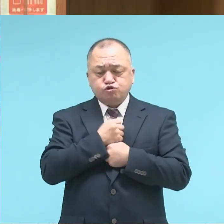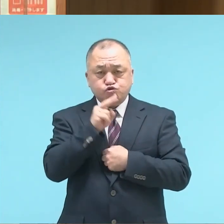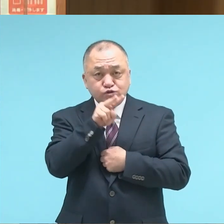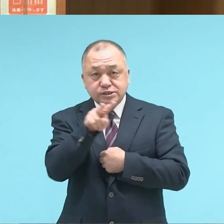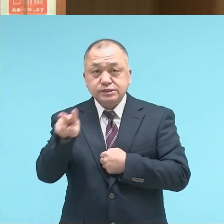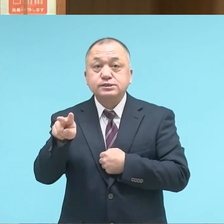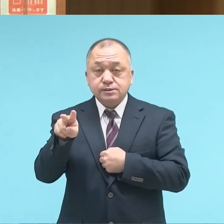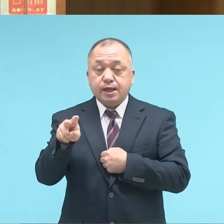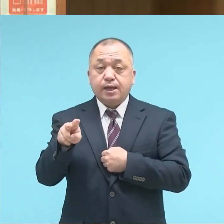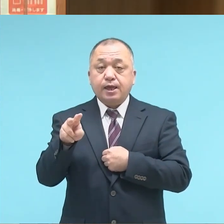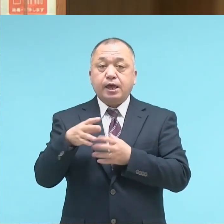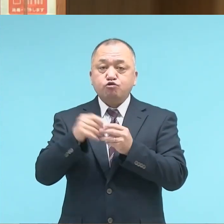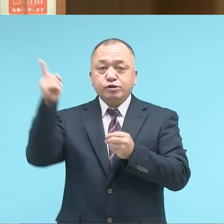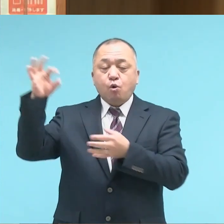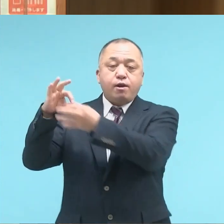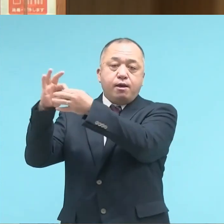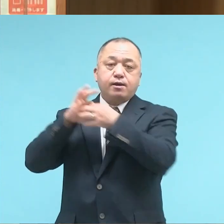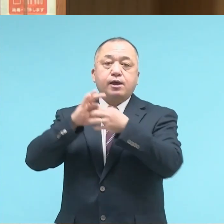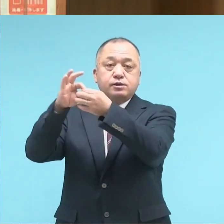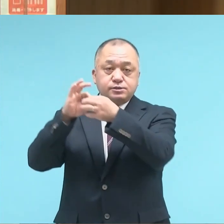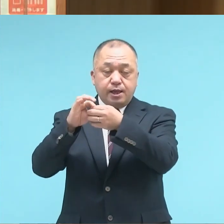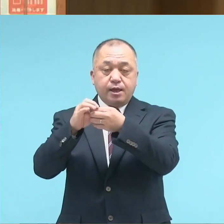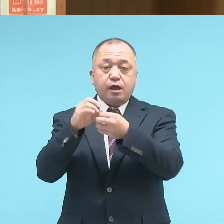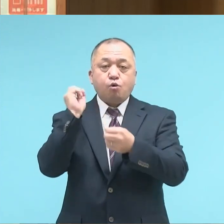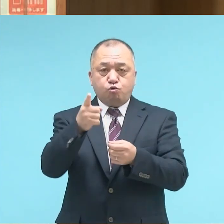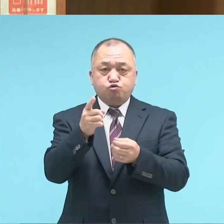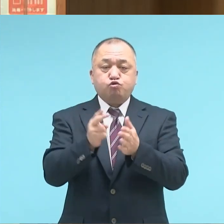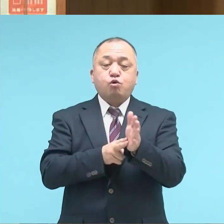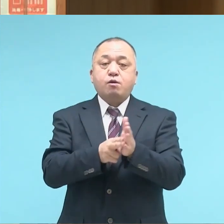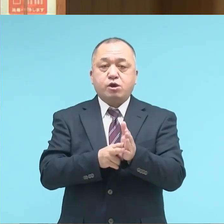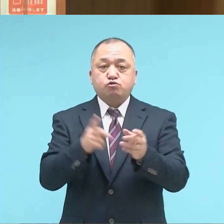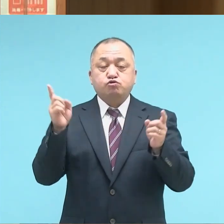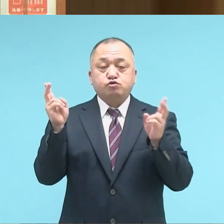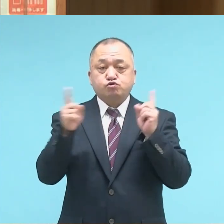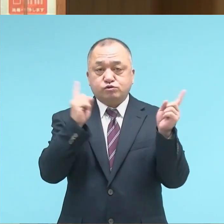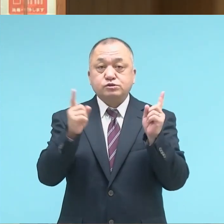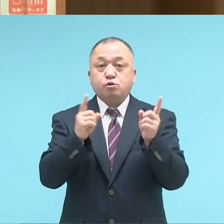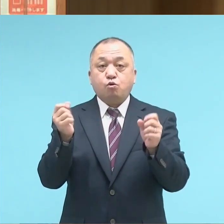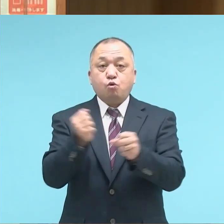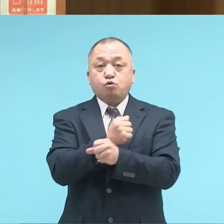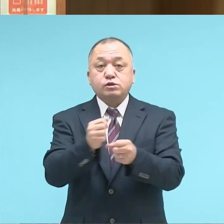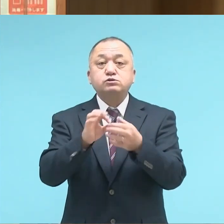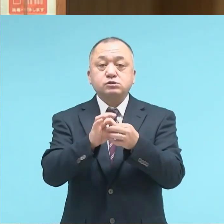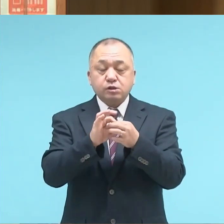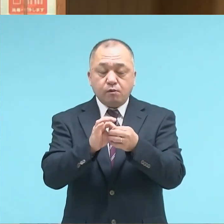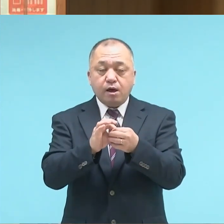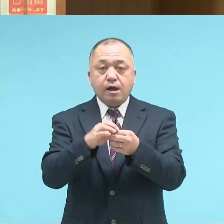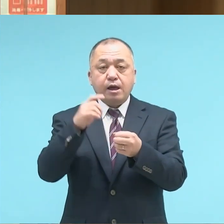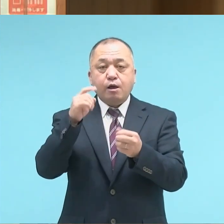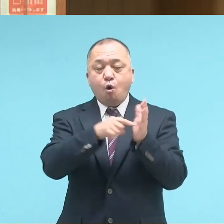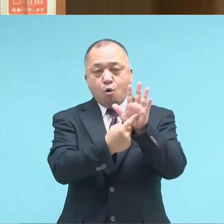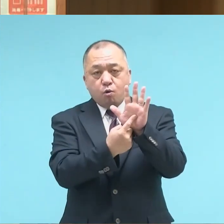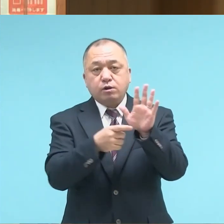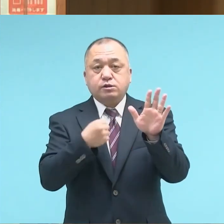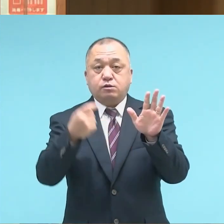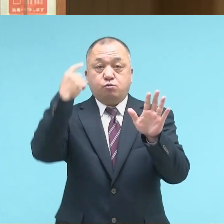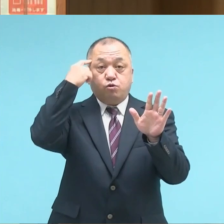の事業でもあるので連携して、この GoTo トラベル事業については運用の方向性を出していきたいと思います